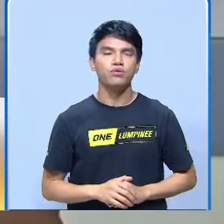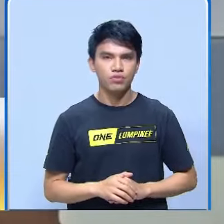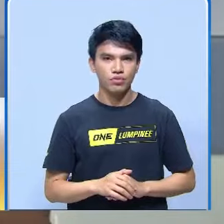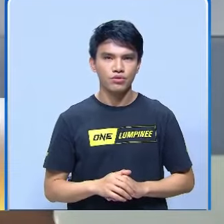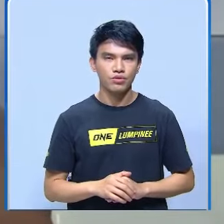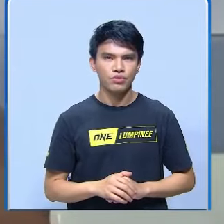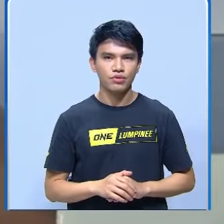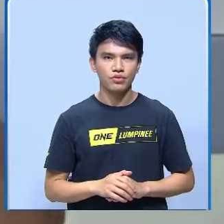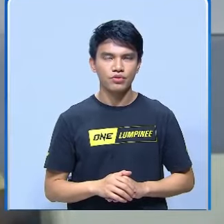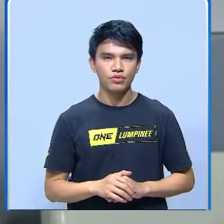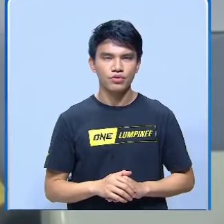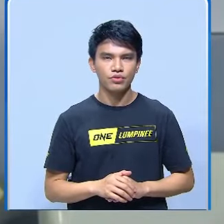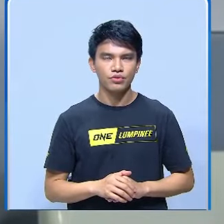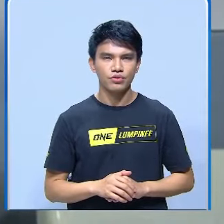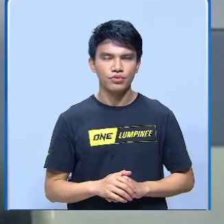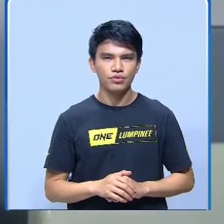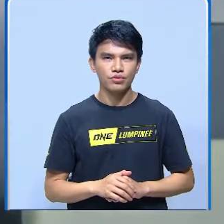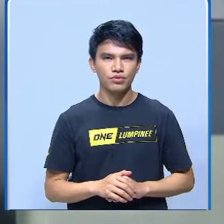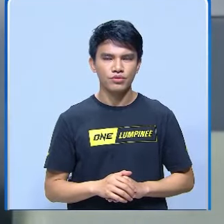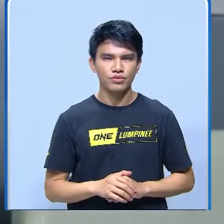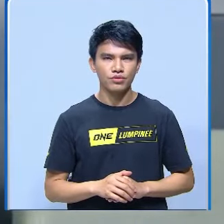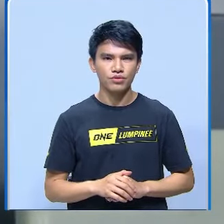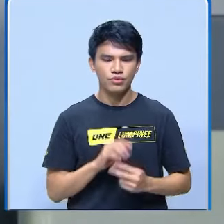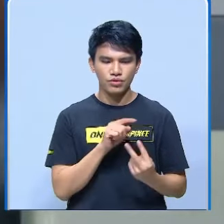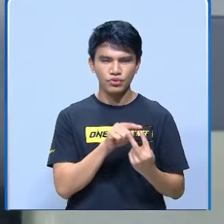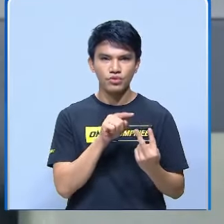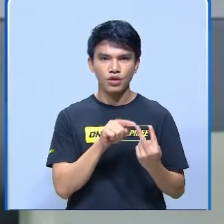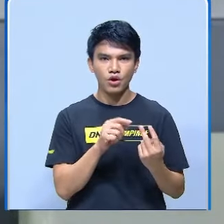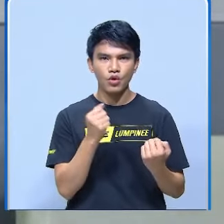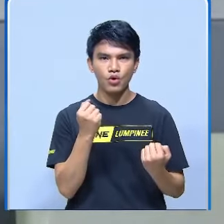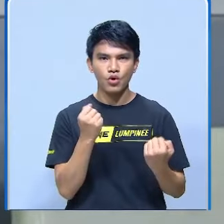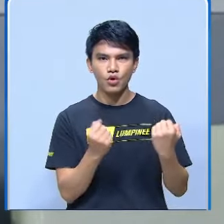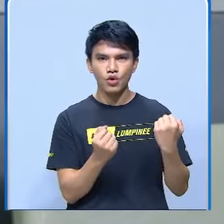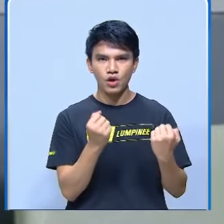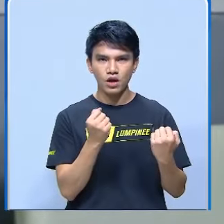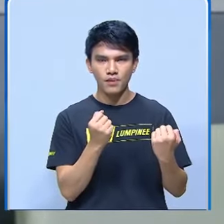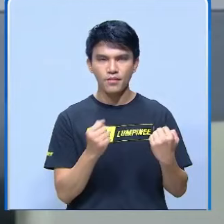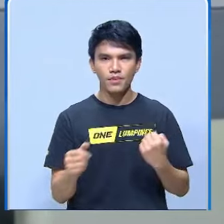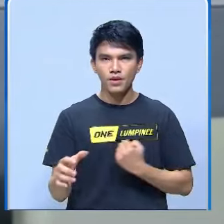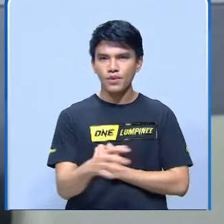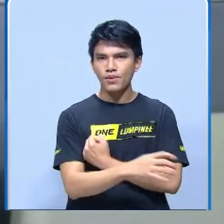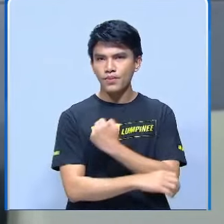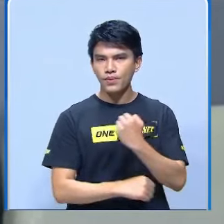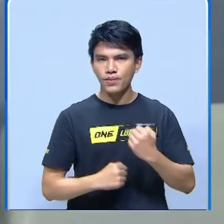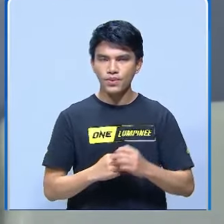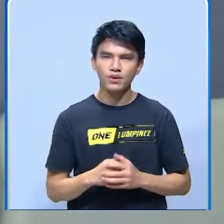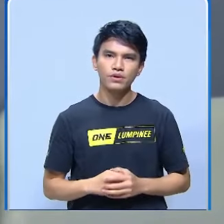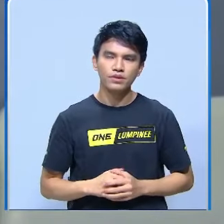ปเอา อะไรครับ ไปขับมาไปวิ่งวนมาแล้วมาเจอผมอยู่ท้าย